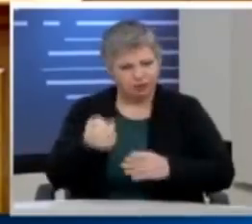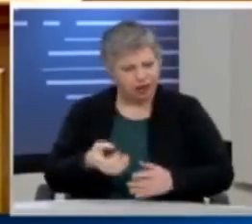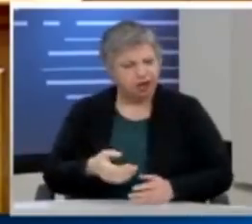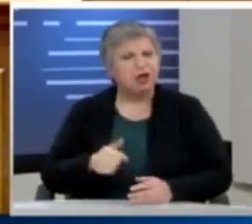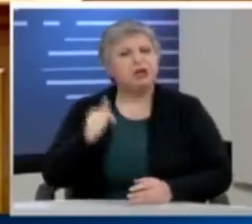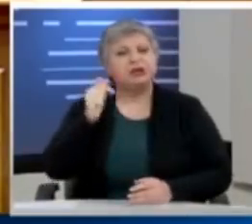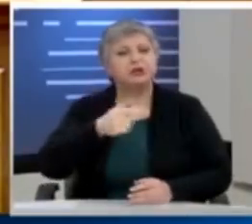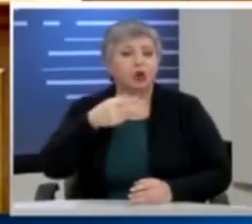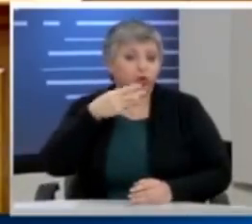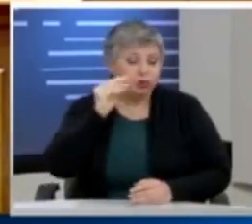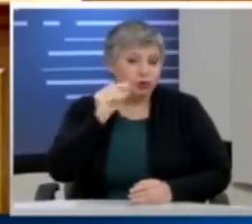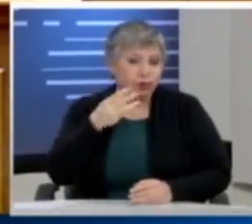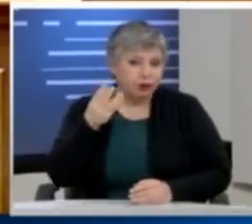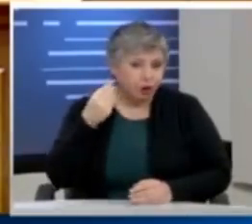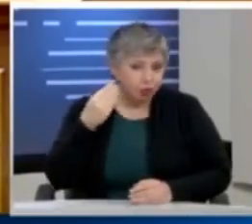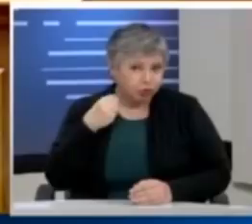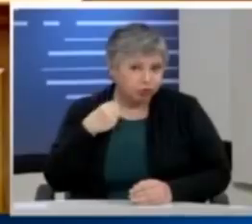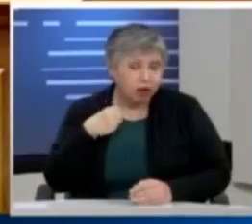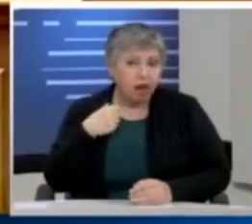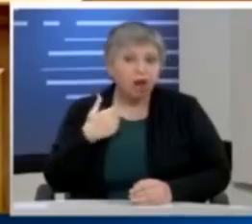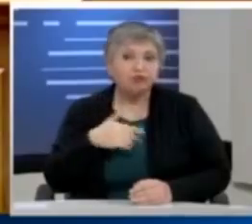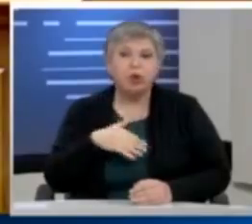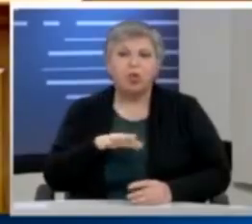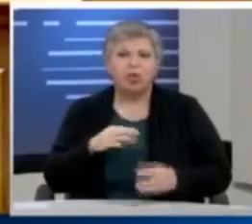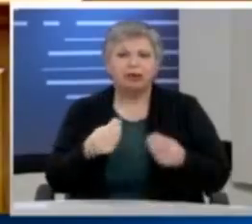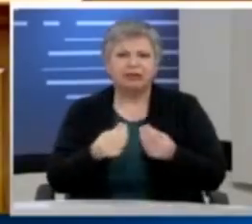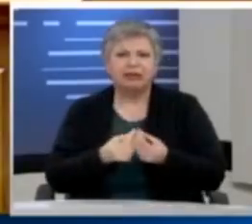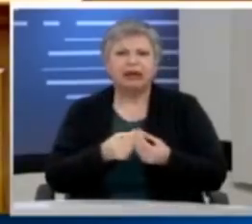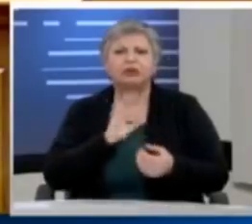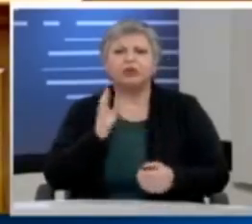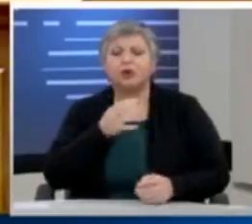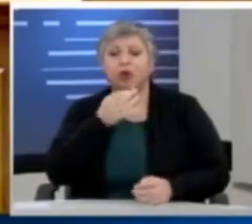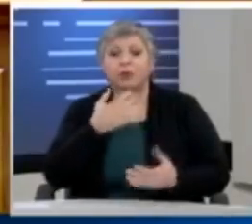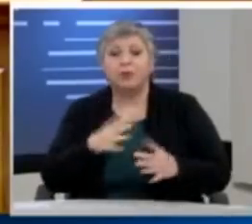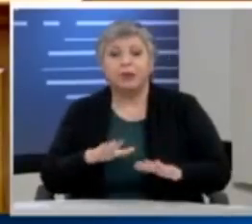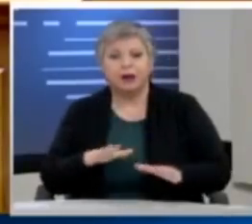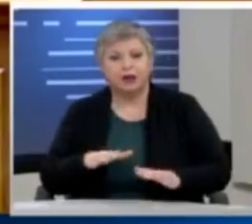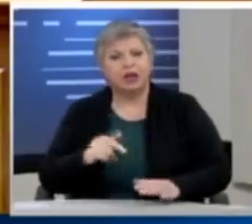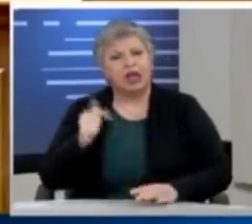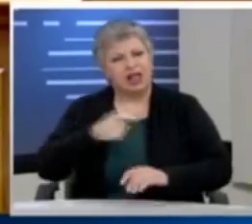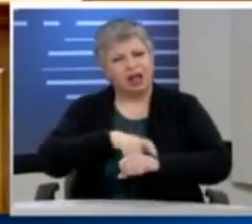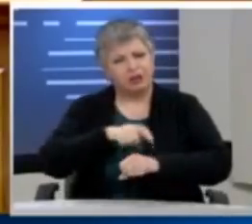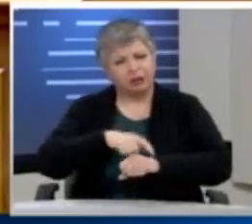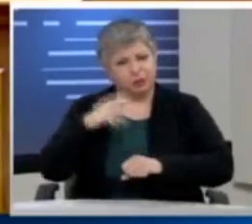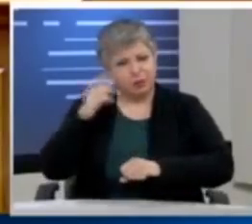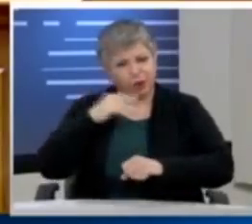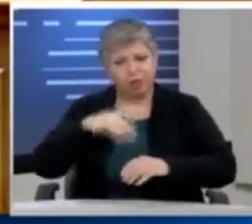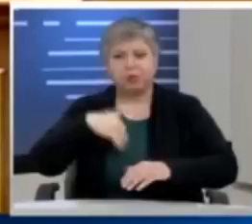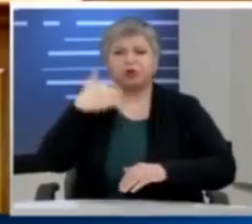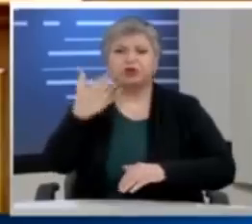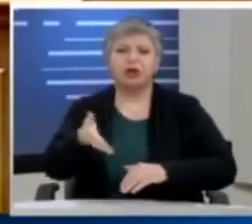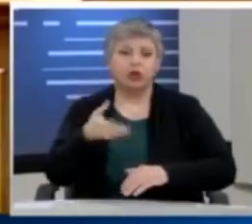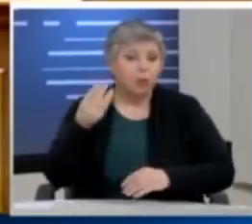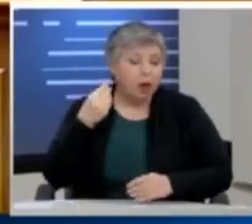στην αίθουσα, άνθρακες ο θησαυρός. Αυτό. Όλα αυτά όμως είναι κάτι εντελώς διαφορετικό από την ύπαρξη και